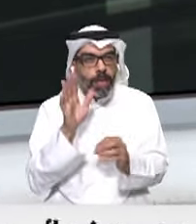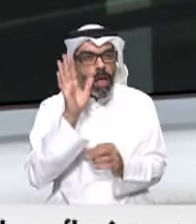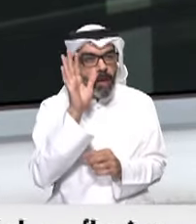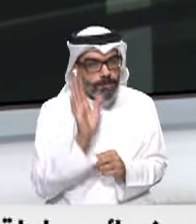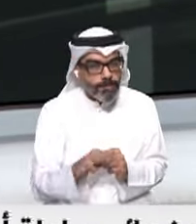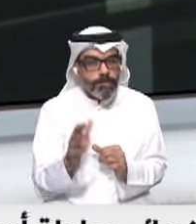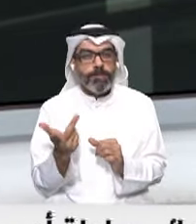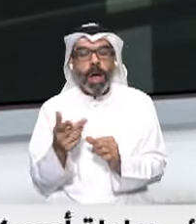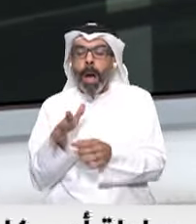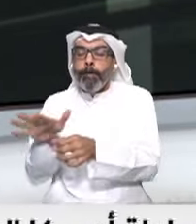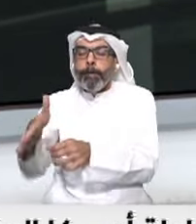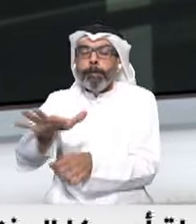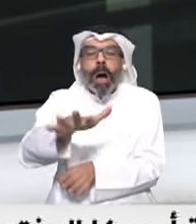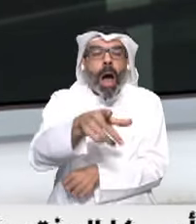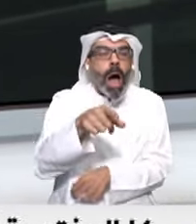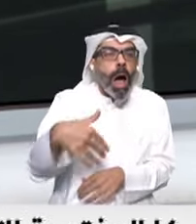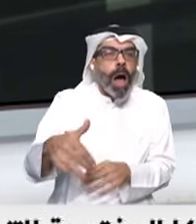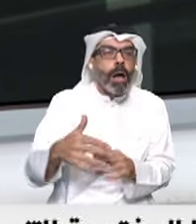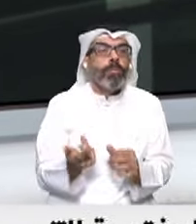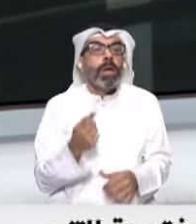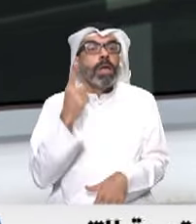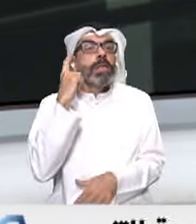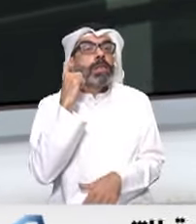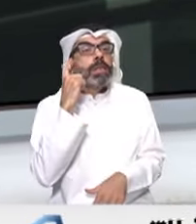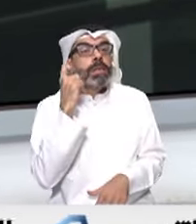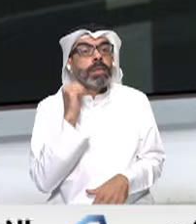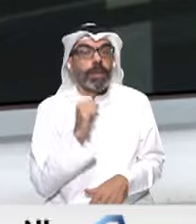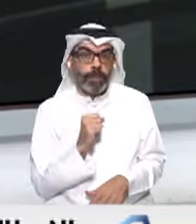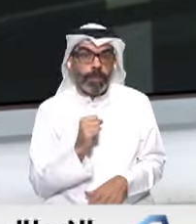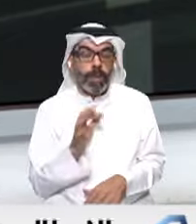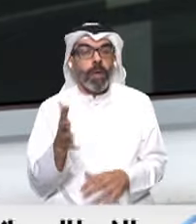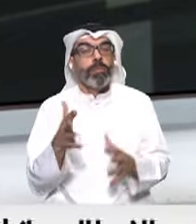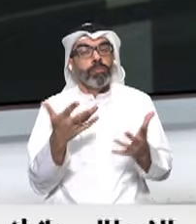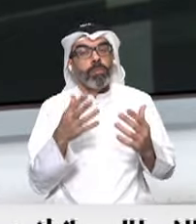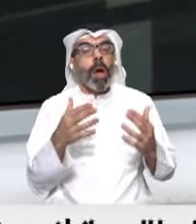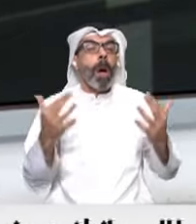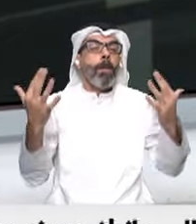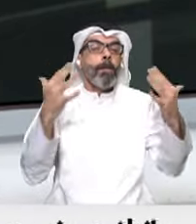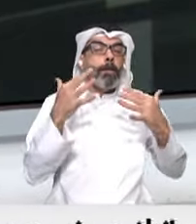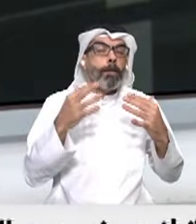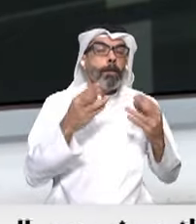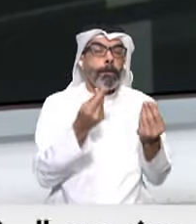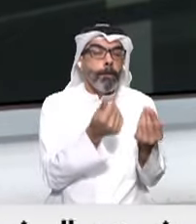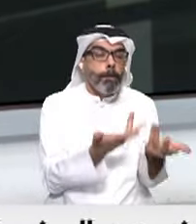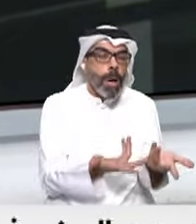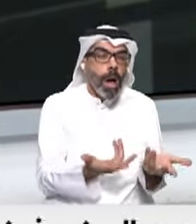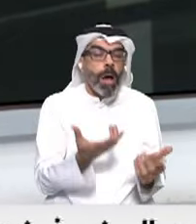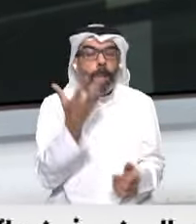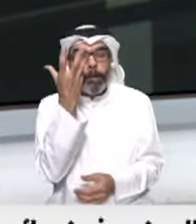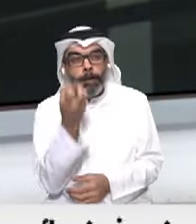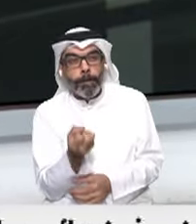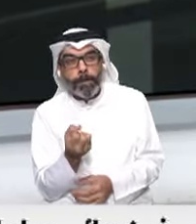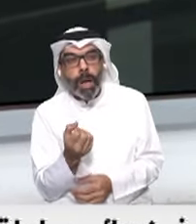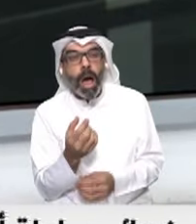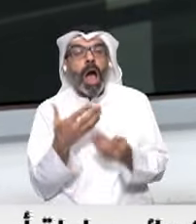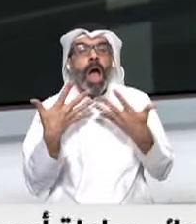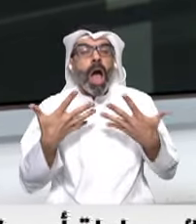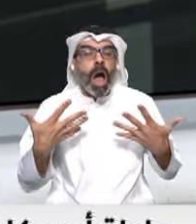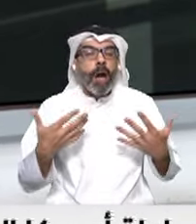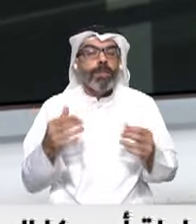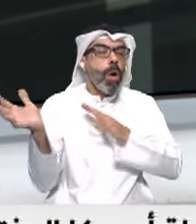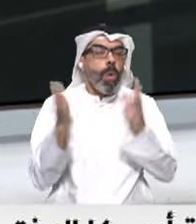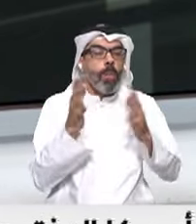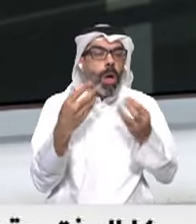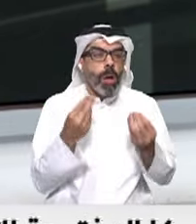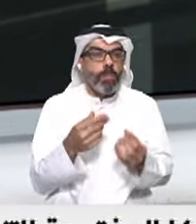الساحليه في يوم السبت بسبب طبعا اللي هو نسيم البر ونسيم البحر خلال هذه الفتره خلال المساء والرياح راح تكون خفيفه الى معتدله اللي